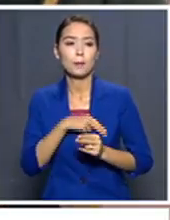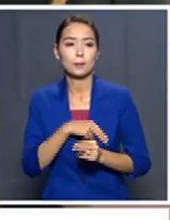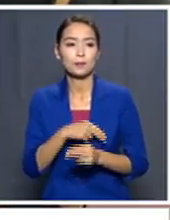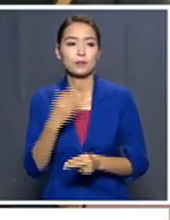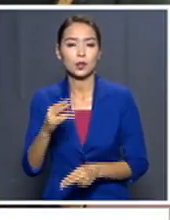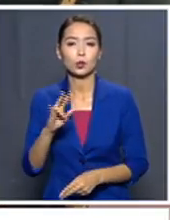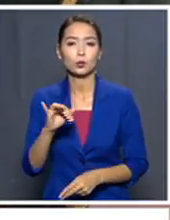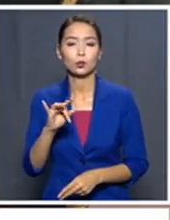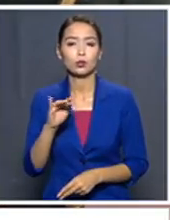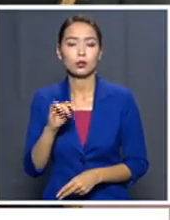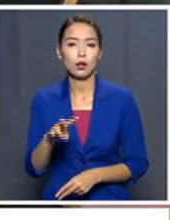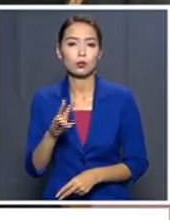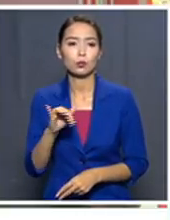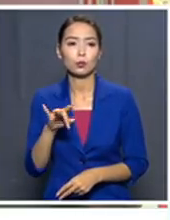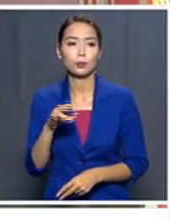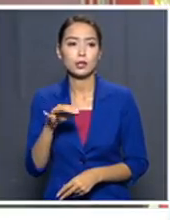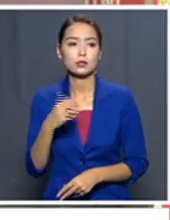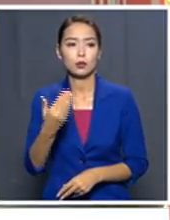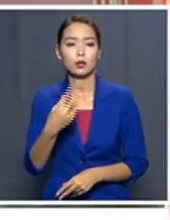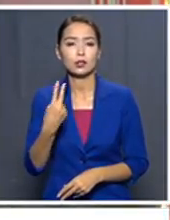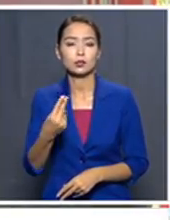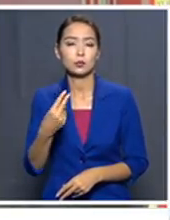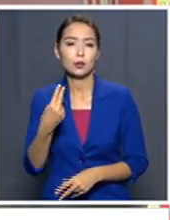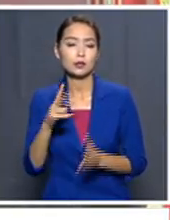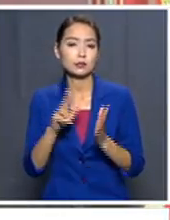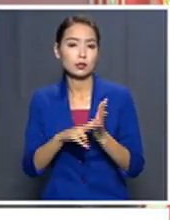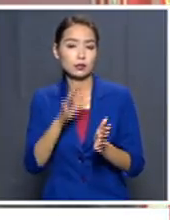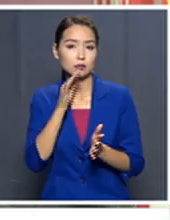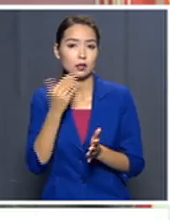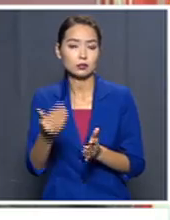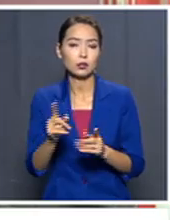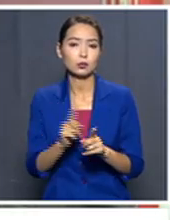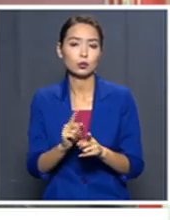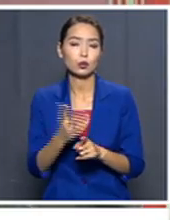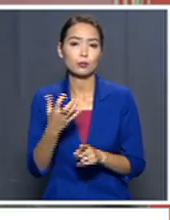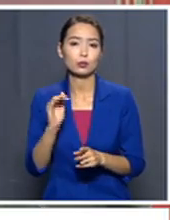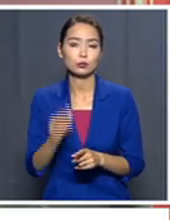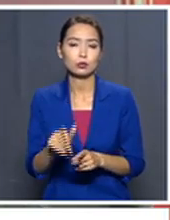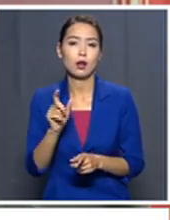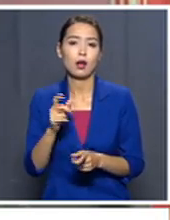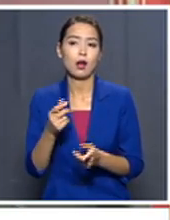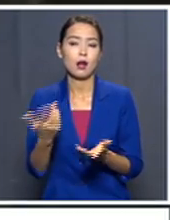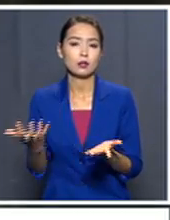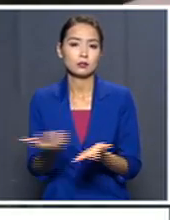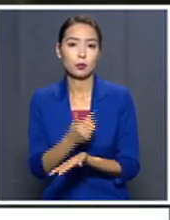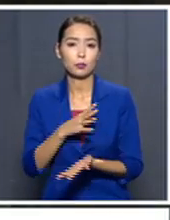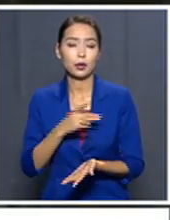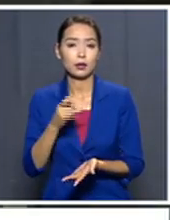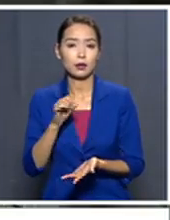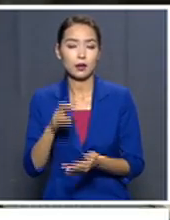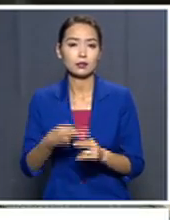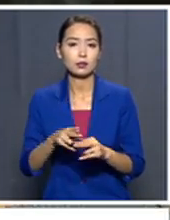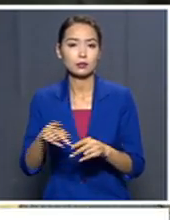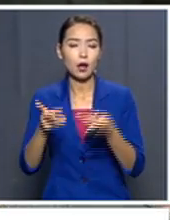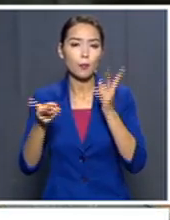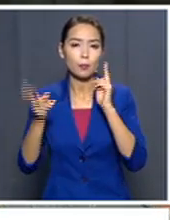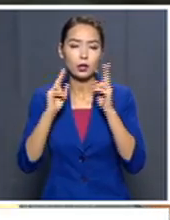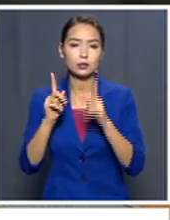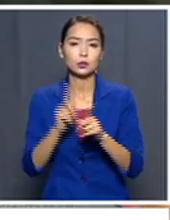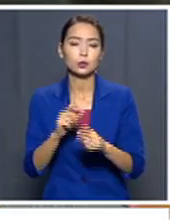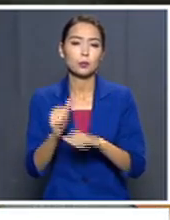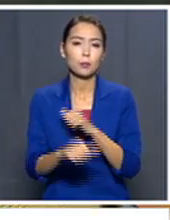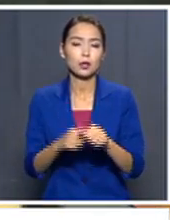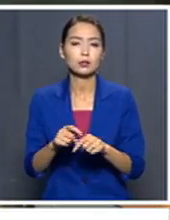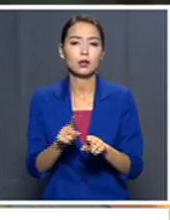Нұрсейітов. 28 жастағы жігіт жас кәсіпкер жобасы аясында 500 мың теңге грант иеленген. Сол қаржыға шаштаразға қажетті жабдықтар алып,